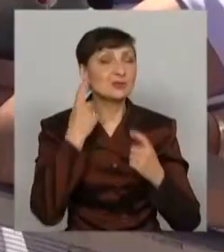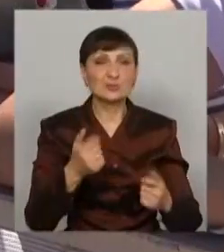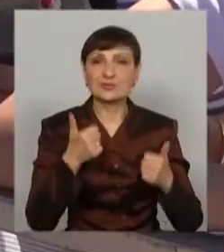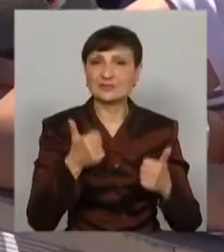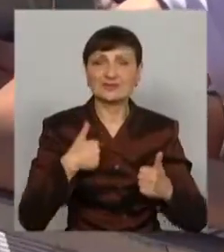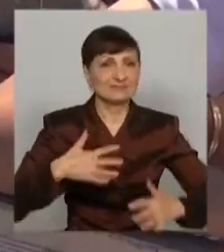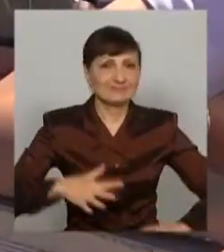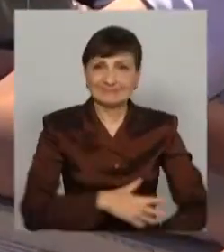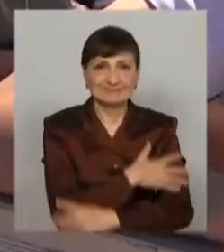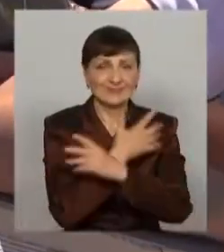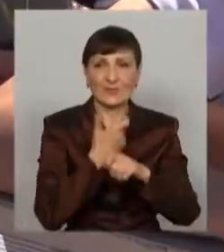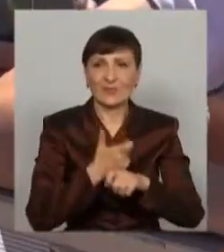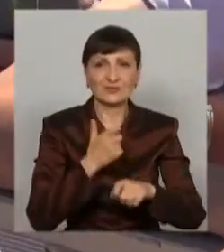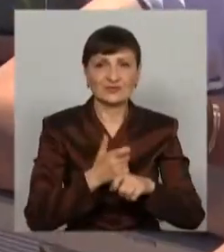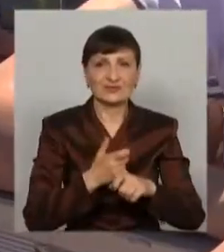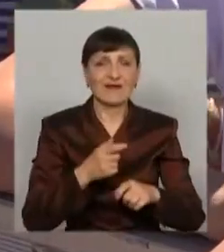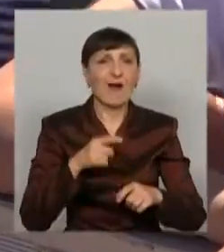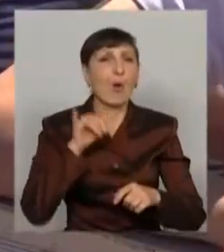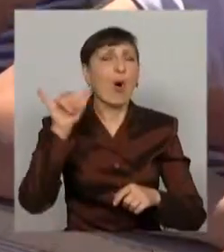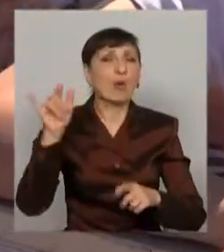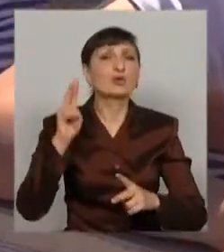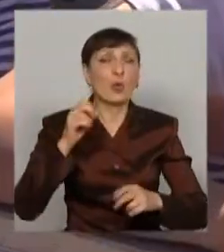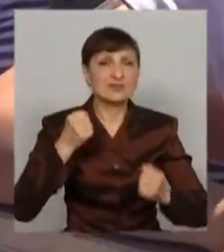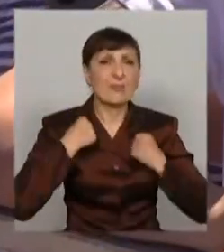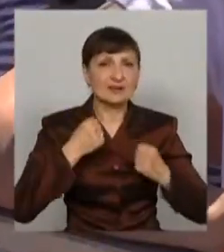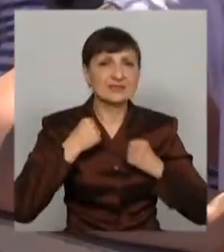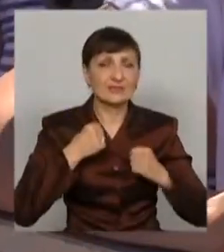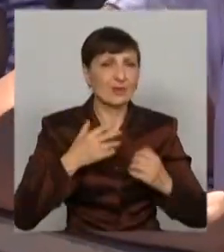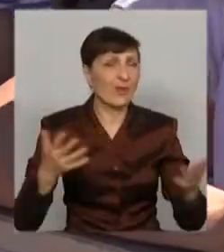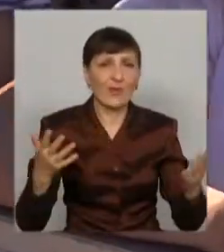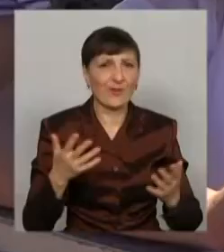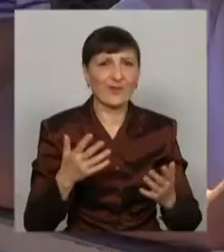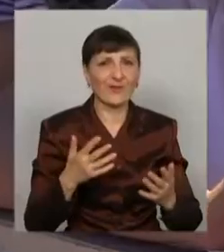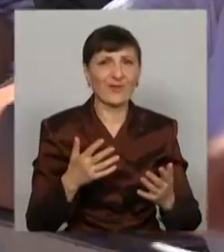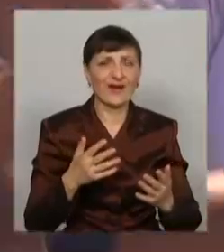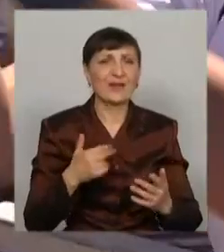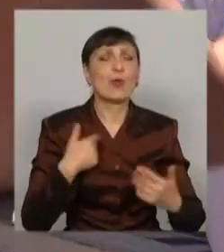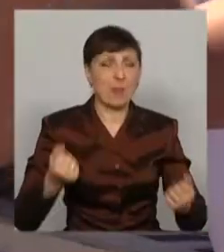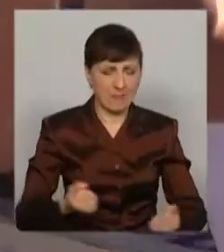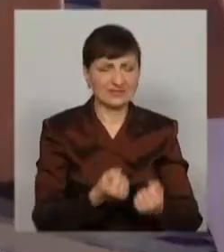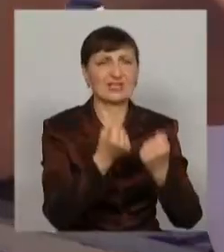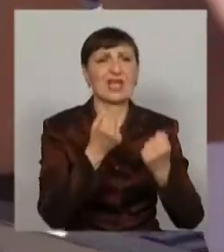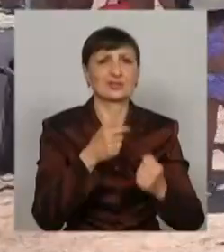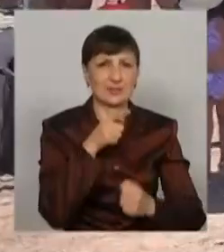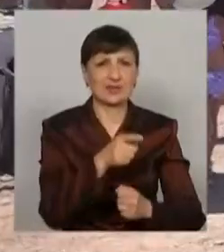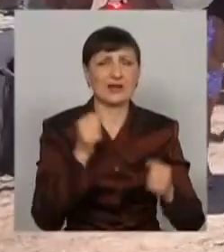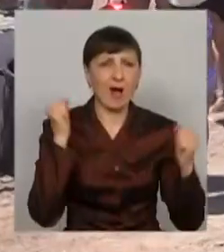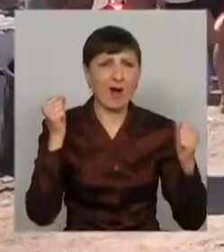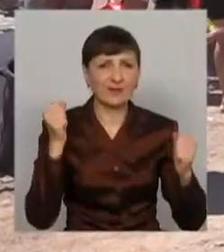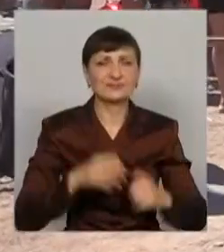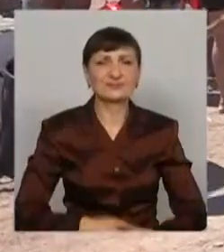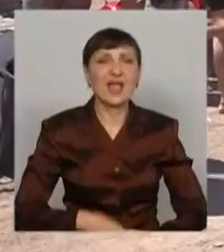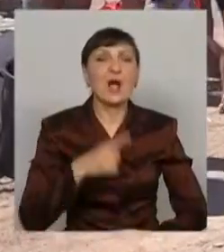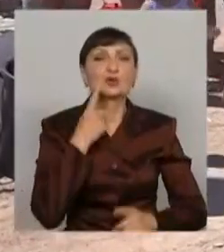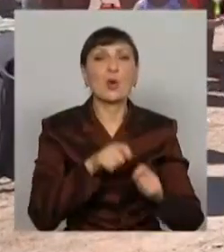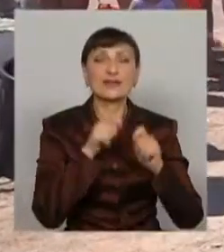адреналин зашкаливает. Я не представляю, как у них, они, наверное, вообще в шоке. Но мы поддерживаем, как можем. По словам